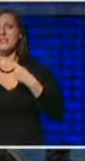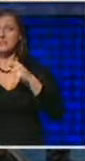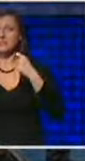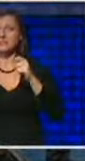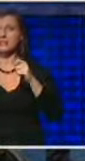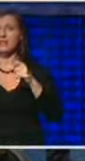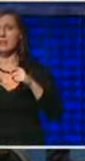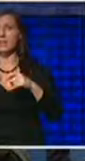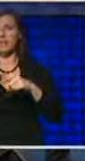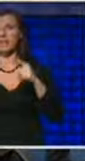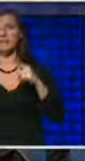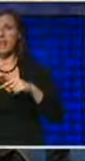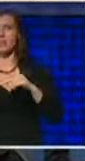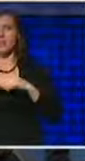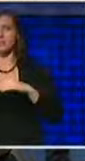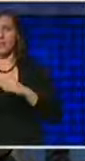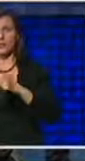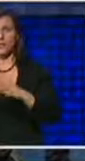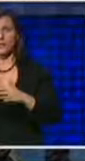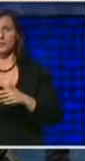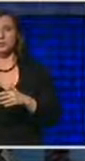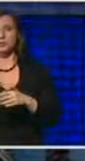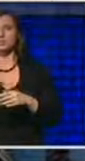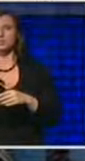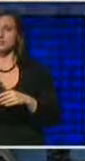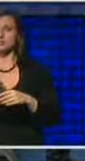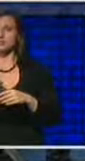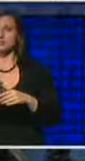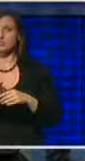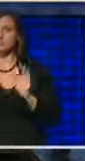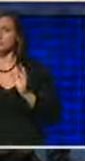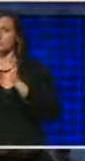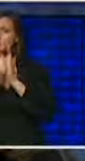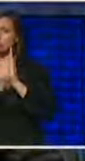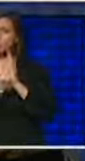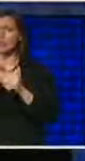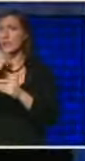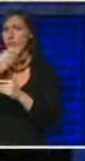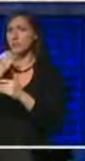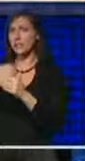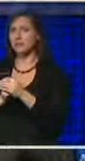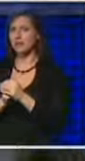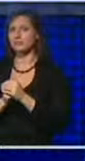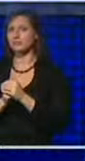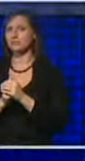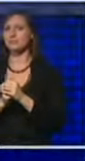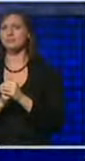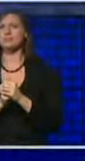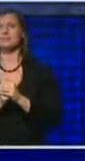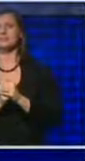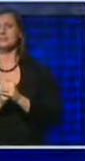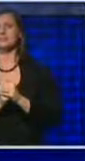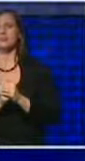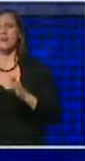ami másfél évvel ezelőtt elkezdődött, és amely egy hosszú távú program. Köszönjük szépen!